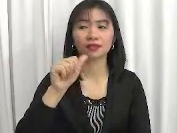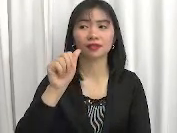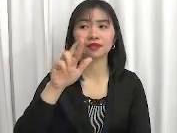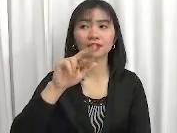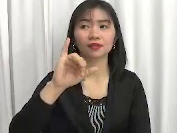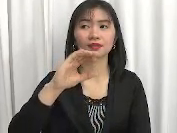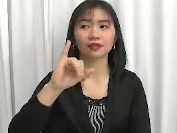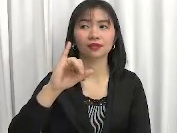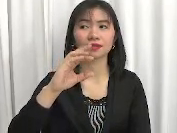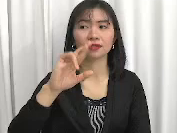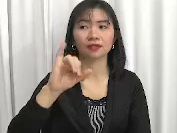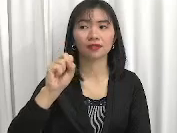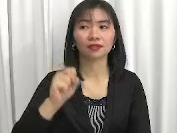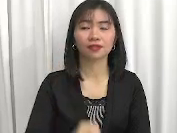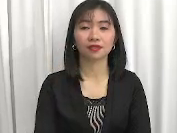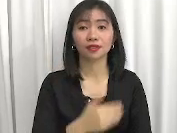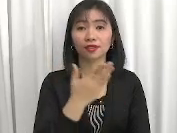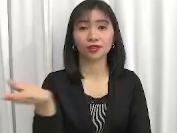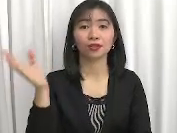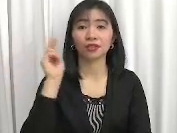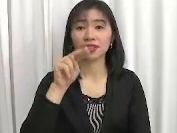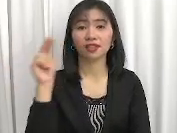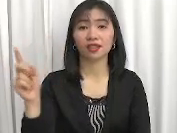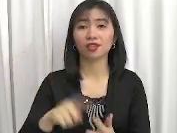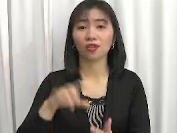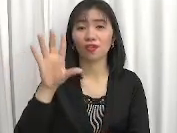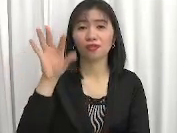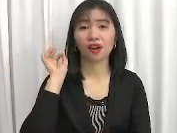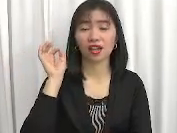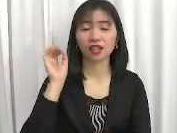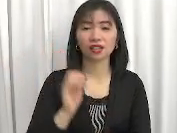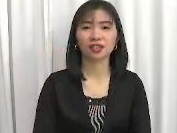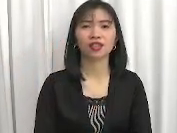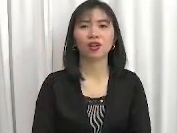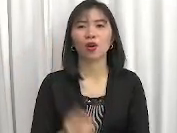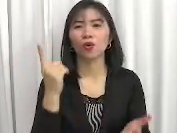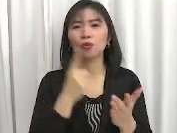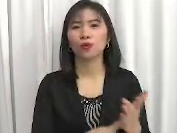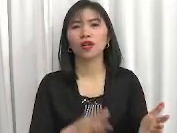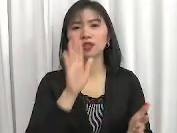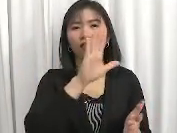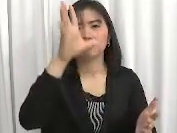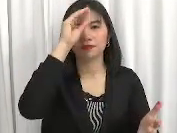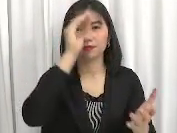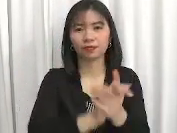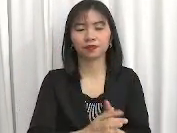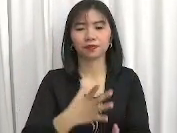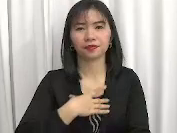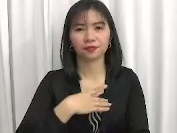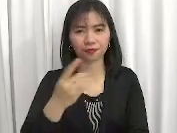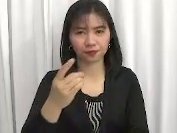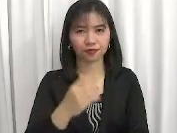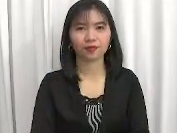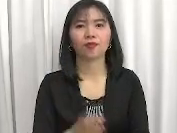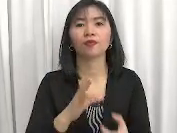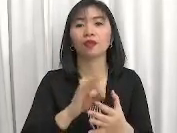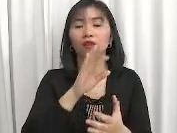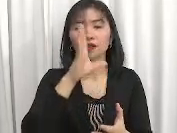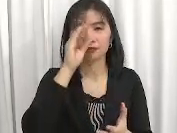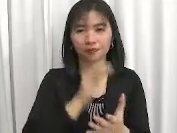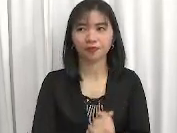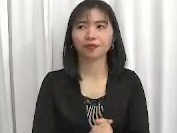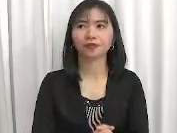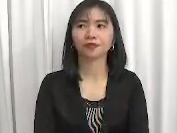po talagang hahanapin mo dapat ang hilig niya. May hehehe pa. Ma'am Marie Chris, sabihin mo sa amin anong hilig ni Sir Gomer.